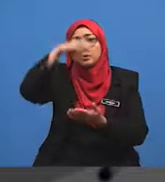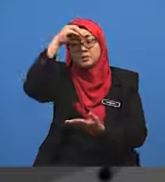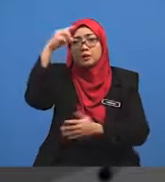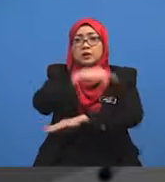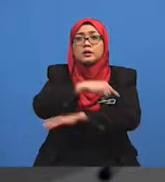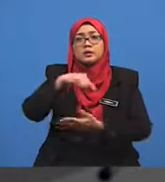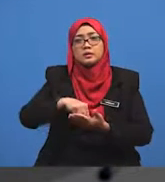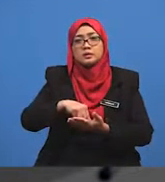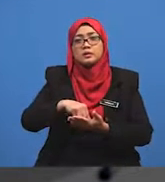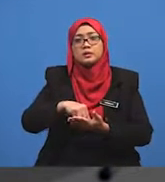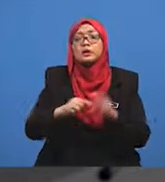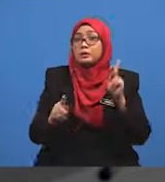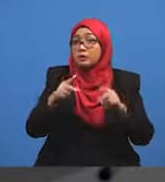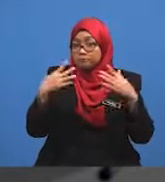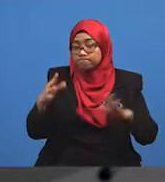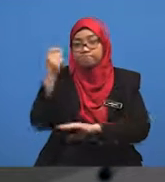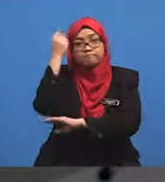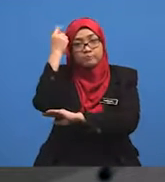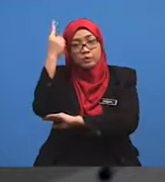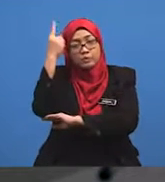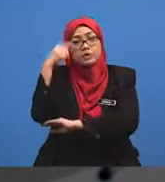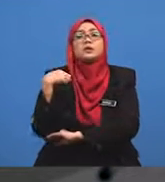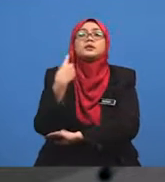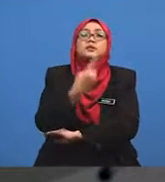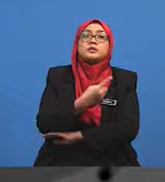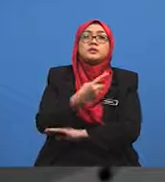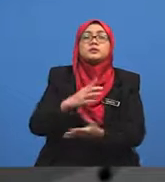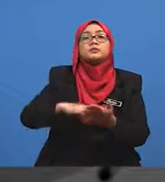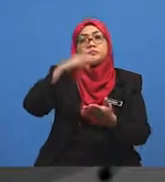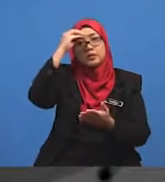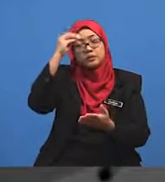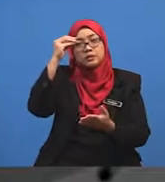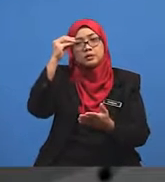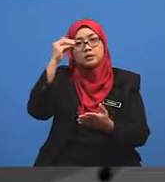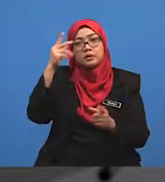Kalau anda sudah faham, kita pergi ke isi yang seterusnya.